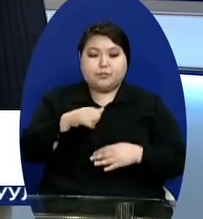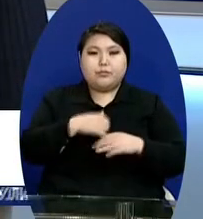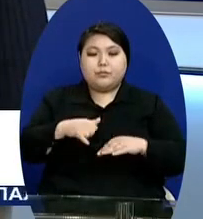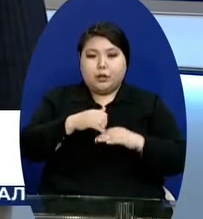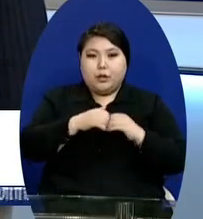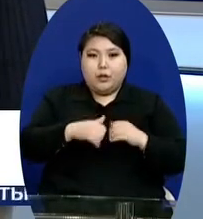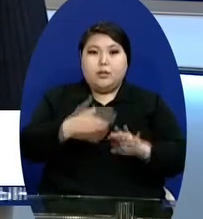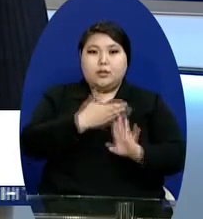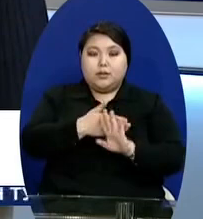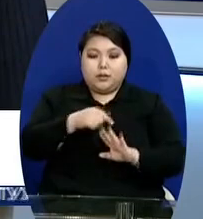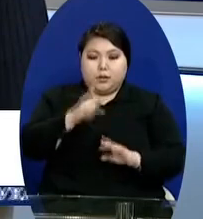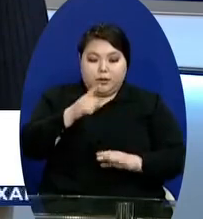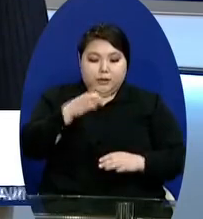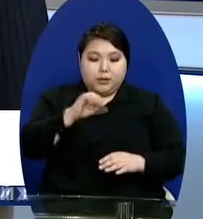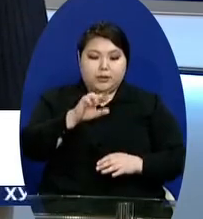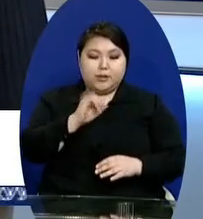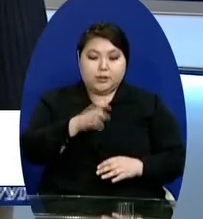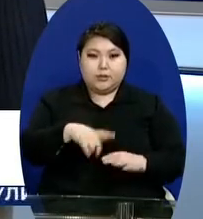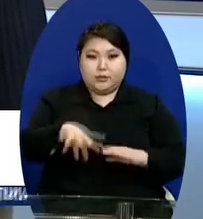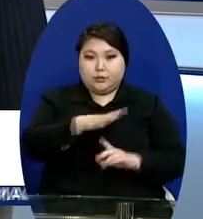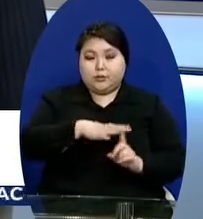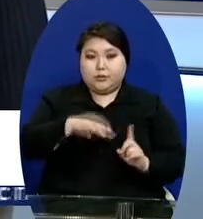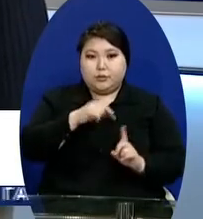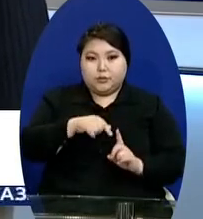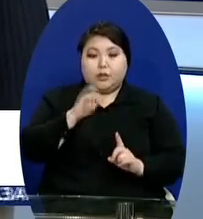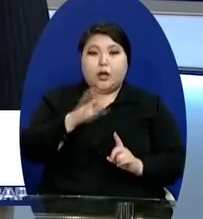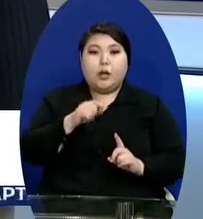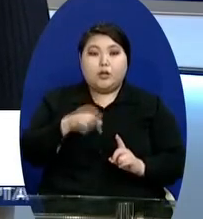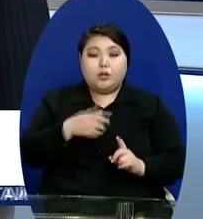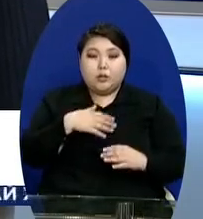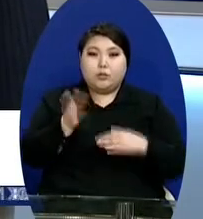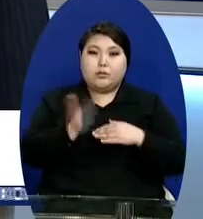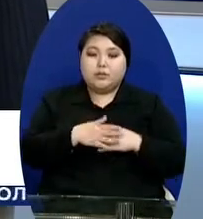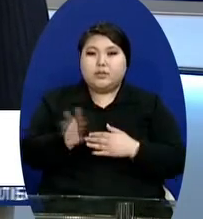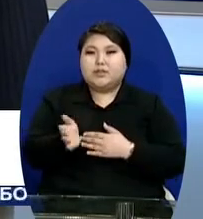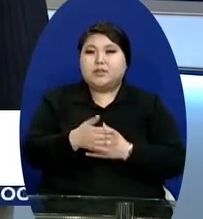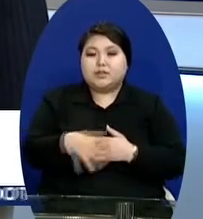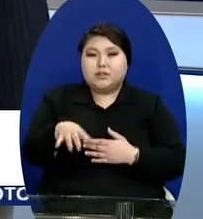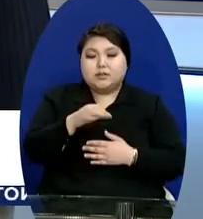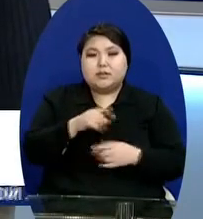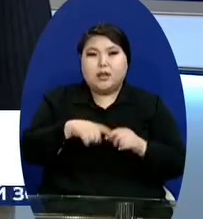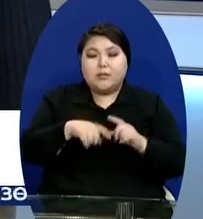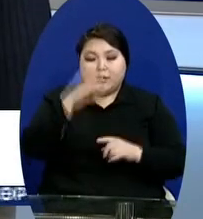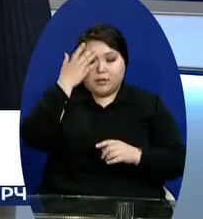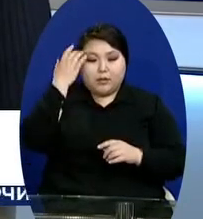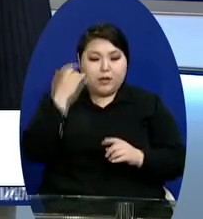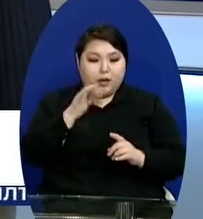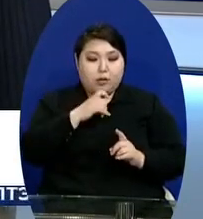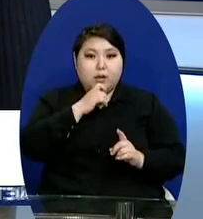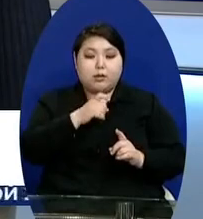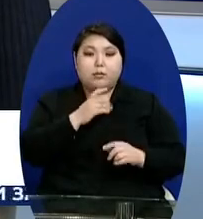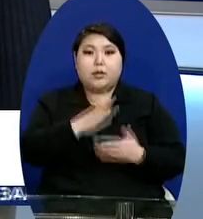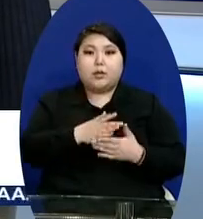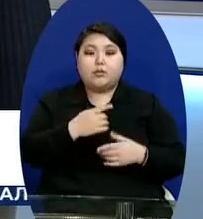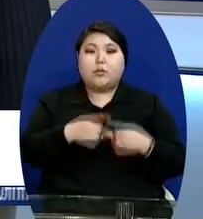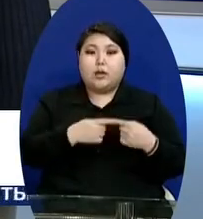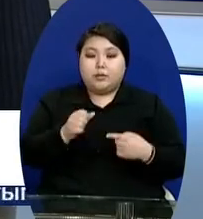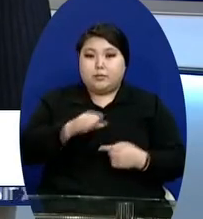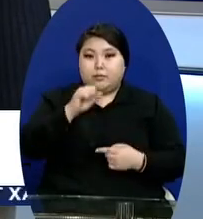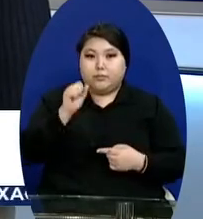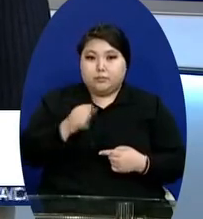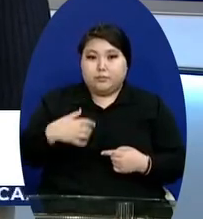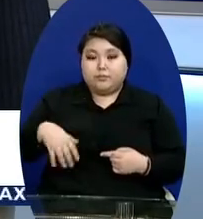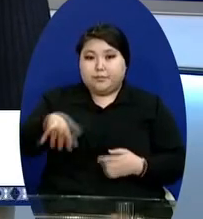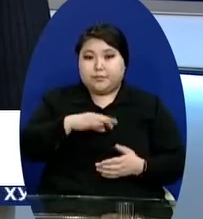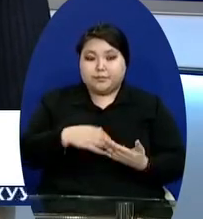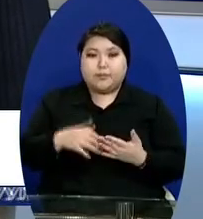бий, үүний нэгт 80 орчим хамаарагддаг. Яг одоогийн байдлаар хоргоцсон загсыг ямар хариу арга хэмжээгээр талаар авч байгаа одоо асуудлаар бид